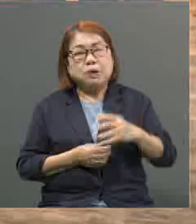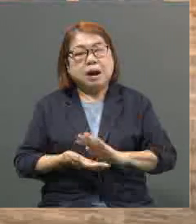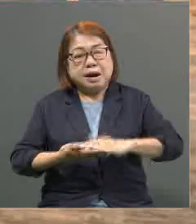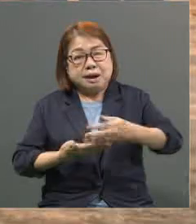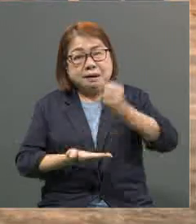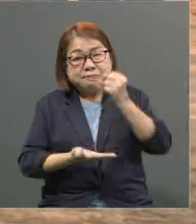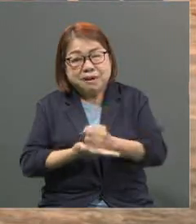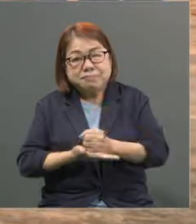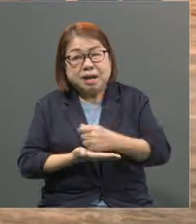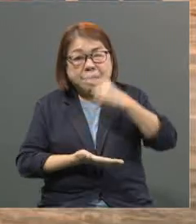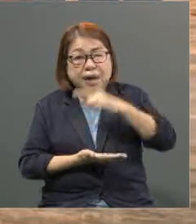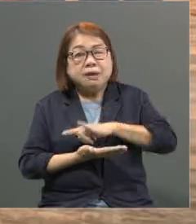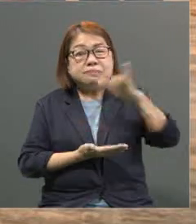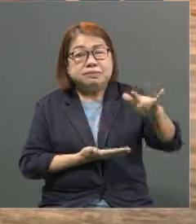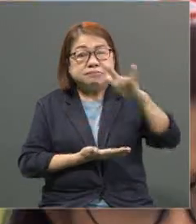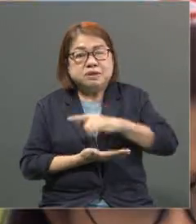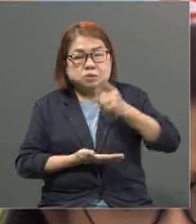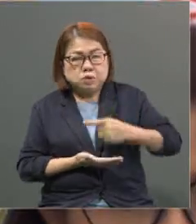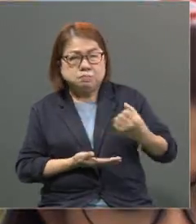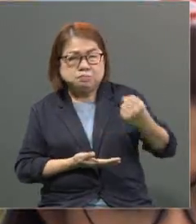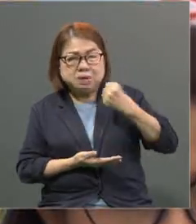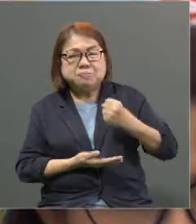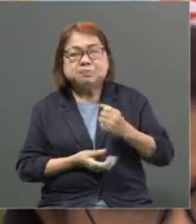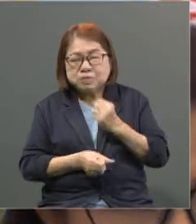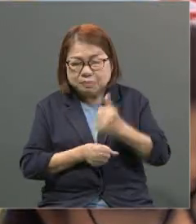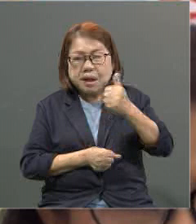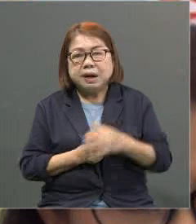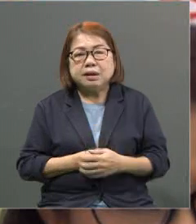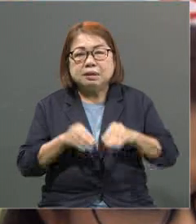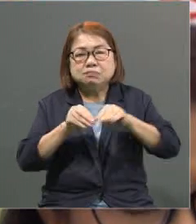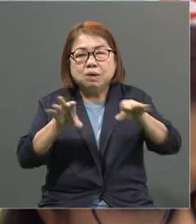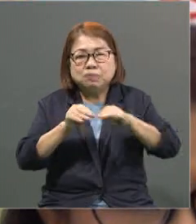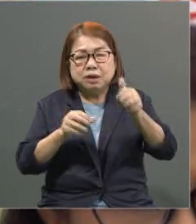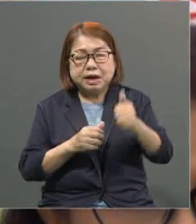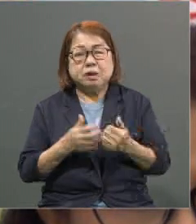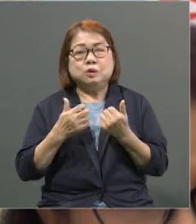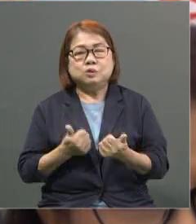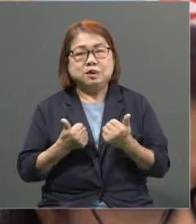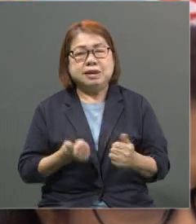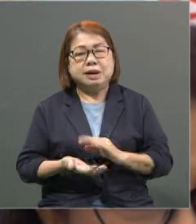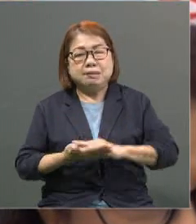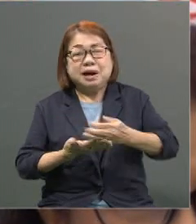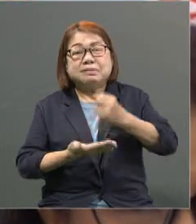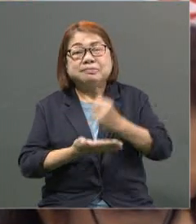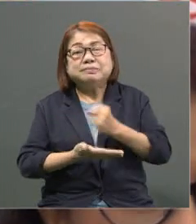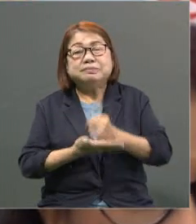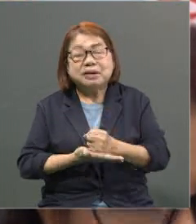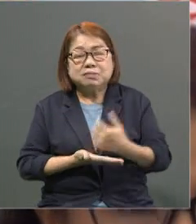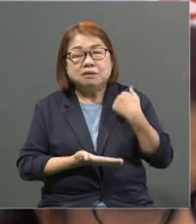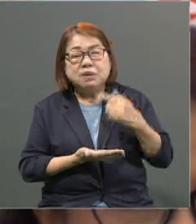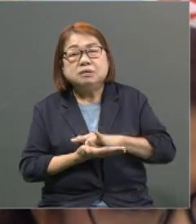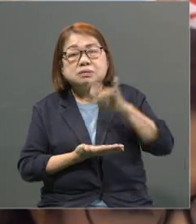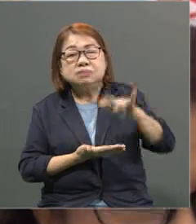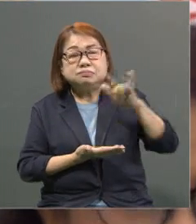หนังสือเดินทางของไทยเนี่ยทรงอำนาจทรงอิทธิพลมากขึ้นวันนี้ณตอนนี้เนี่ยหนังสือเดินทางของไทยสามารถเดินทางได้ถึง